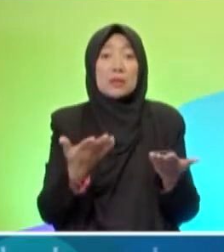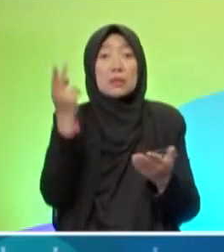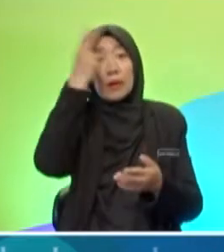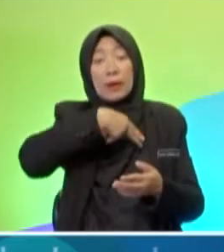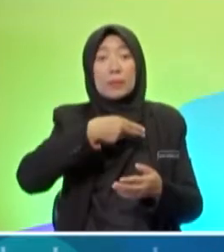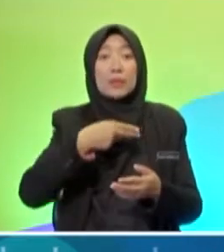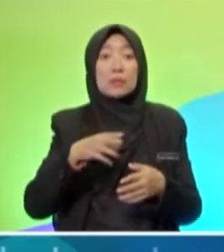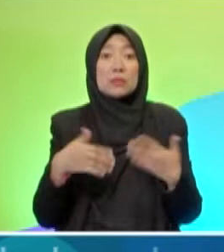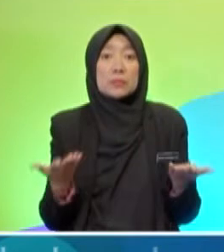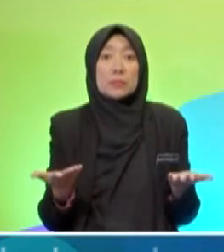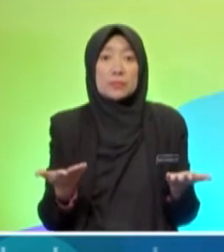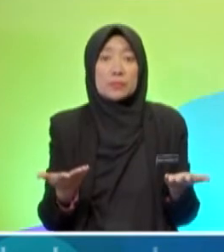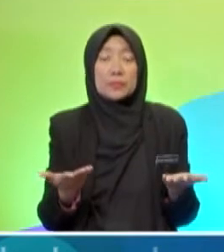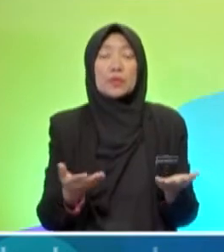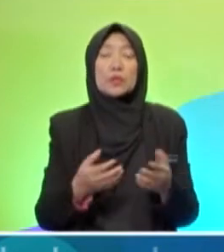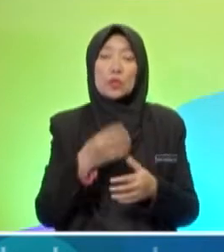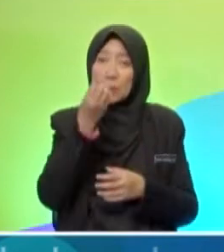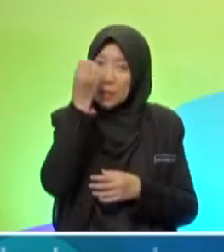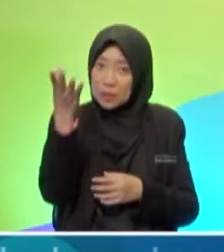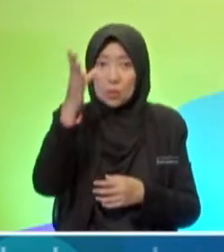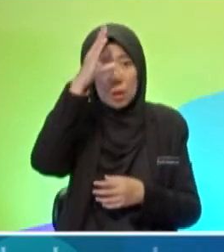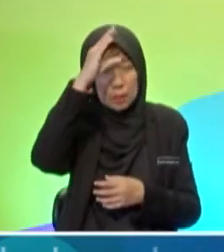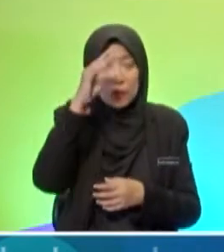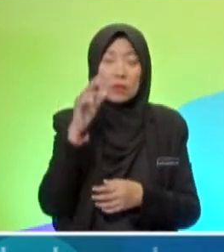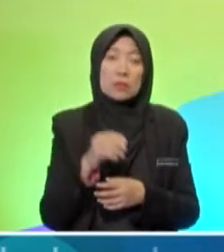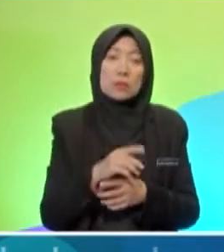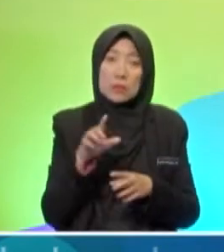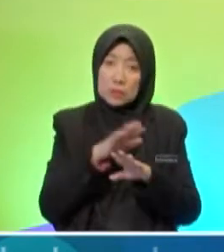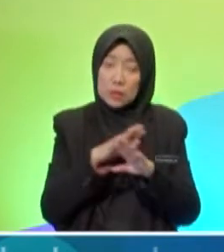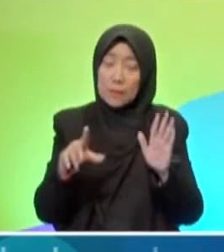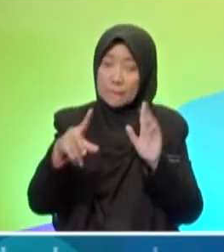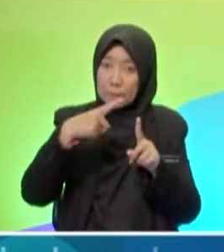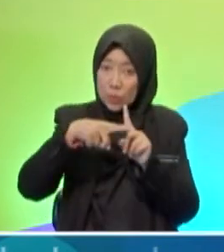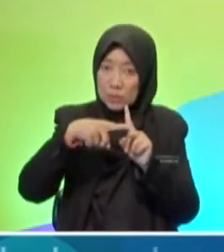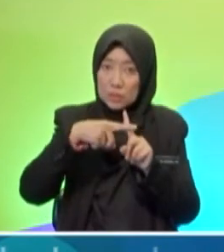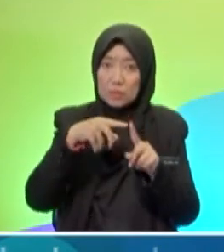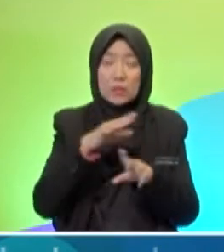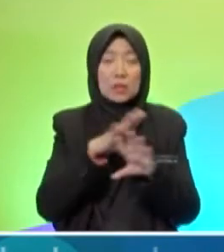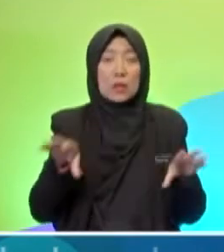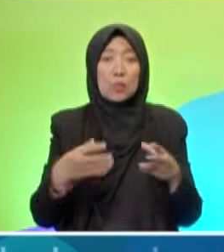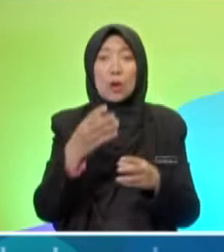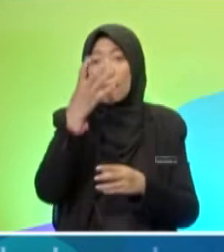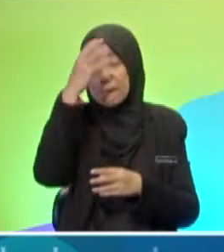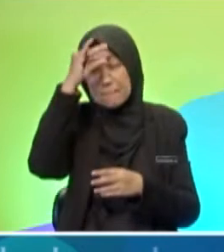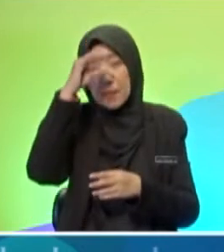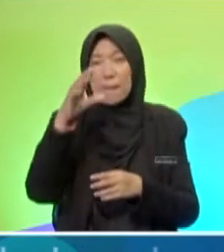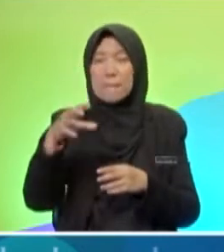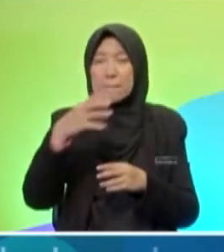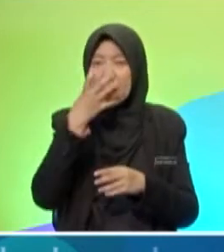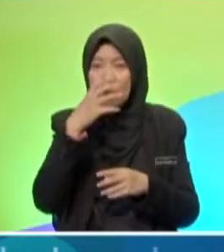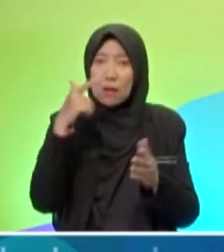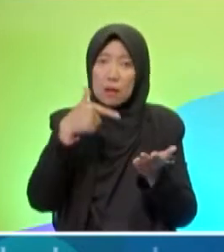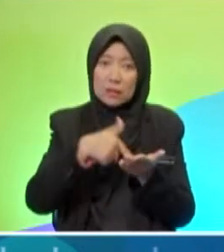bercakap dengan Abang secara positif dan tidak membuat abang marah lagi Eh bagus terbaik tersebut merah bagi satu